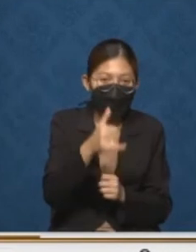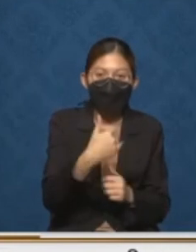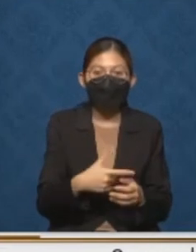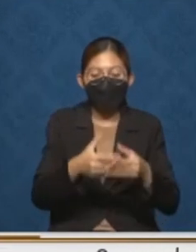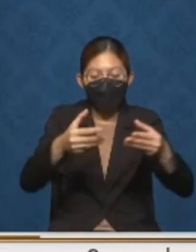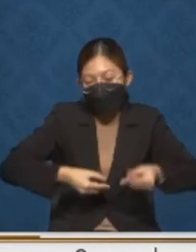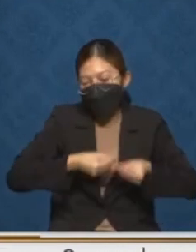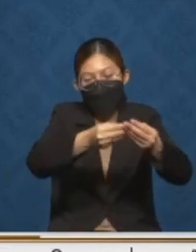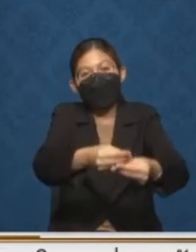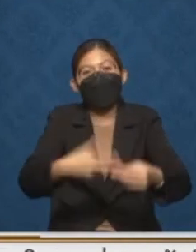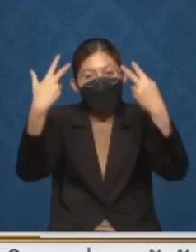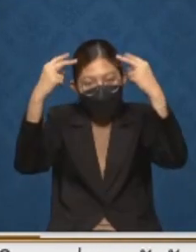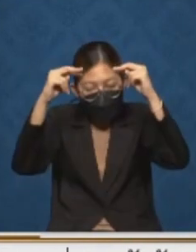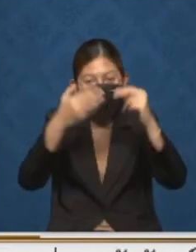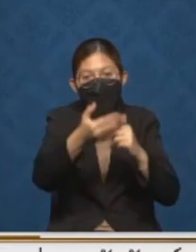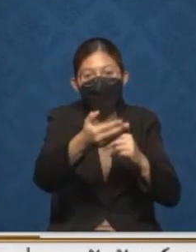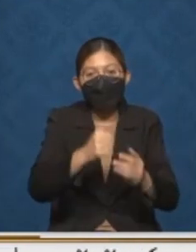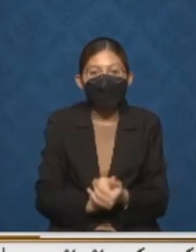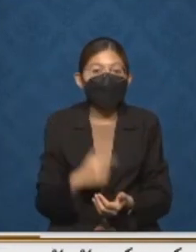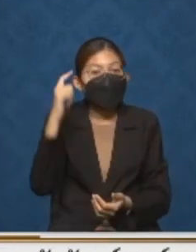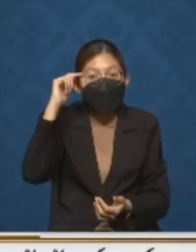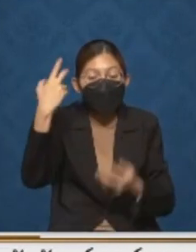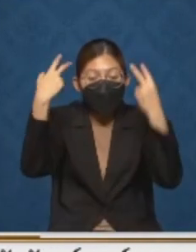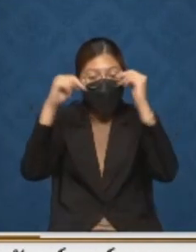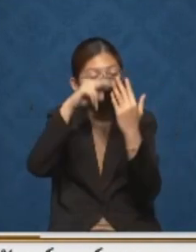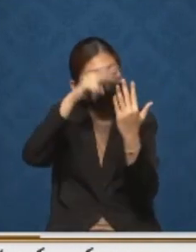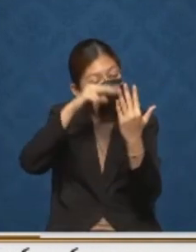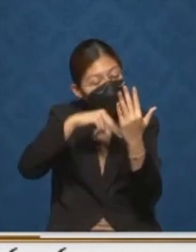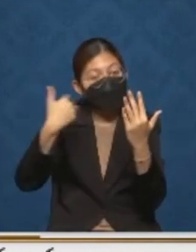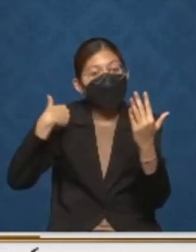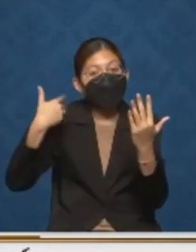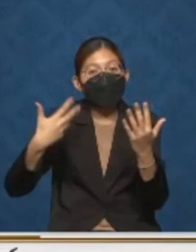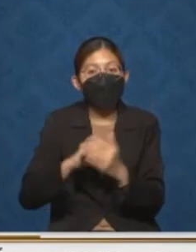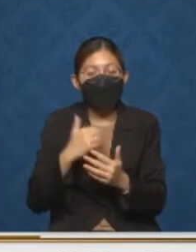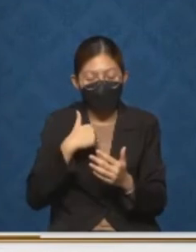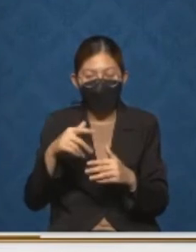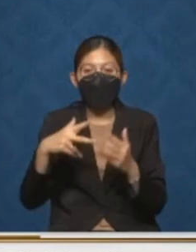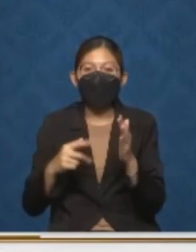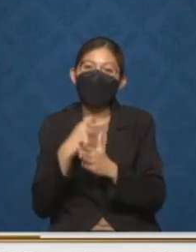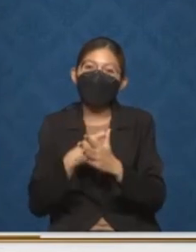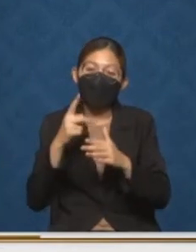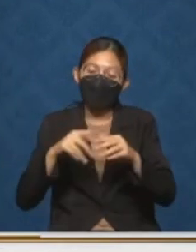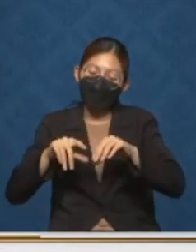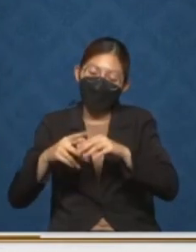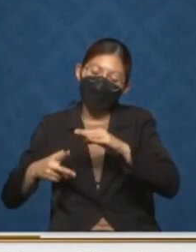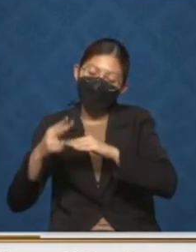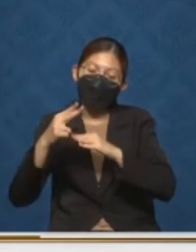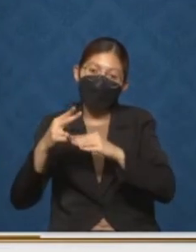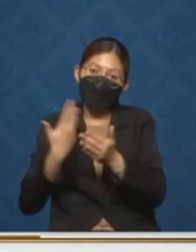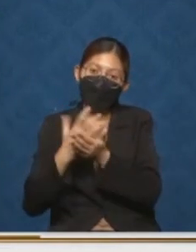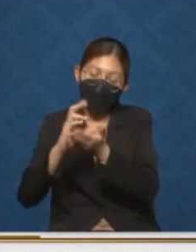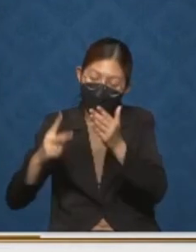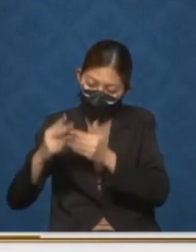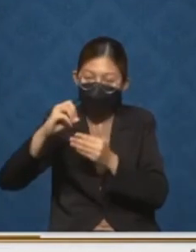รัมตรีไม่ร่ใายกรัตรี ดูหรอเปล่าเห็ผมตตัดรสไปสบเป็น็ท่านใายกรัมตร